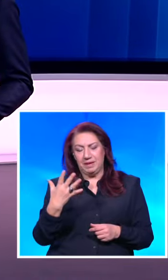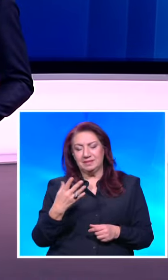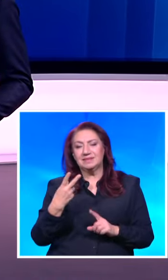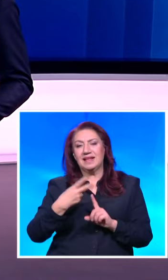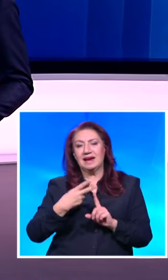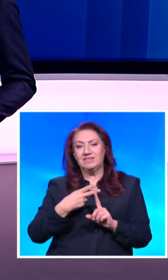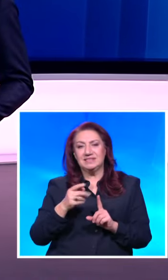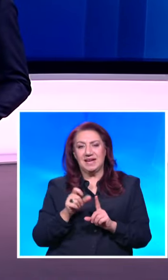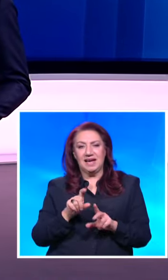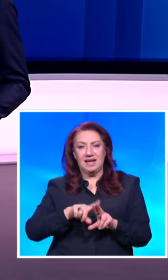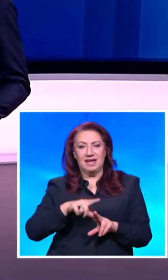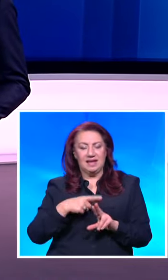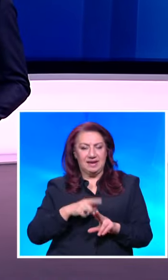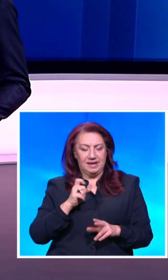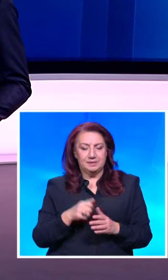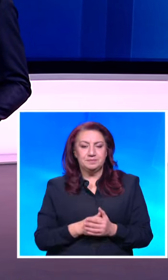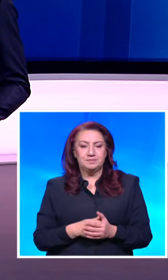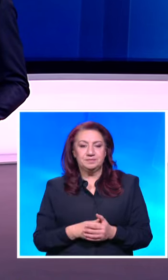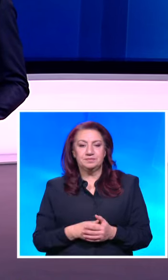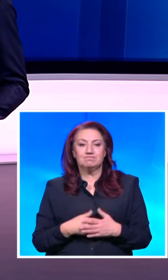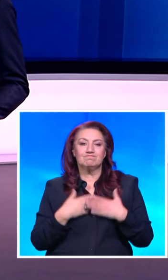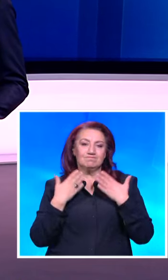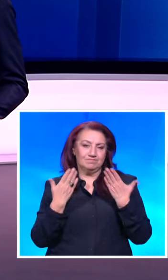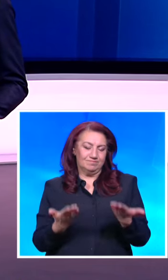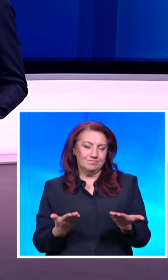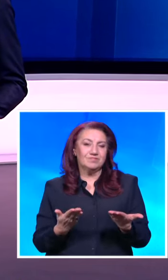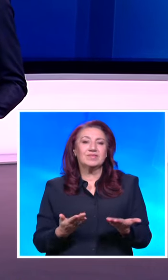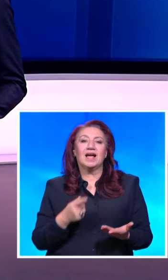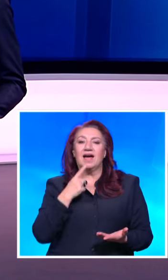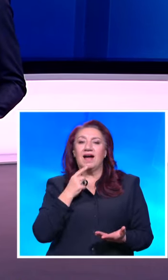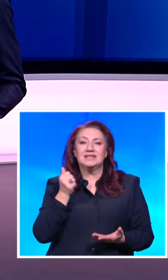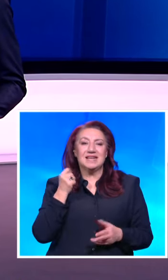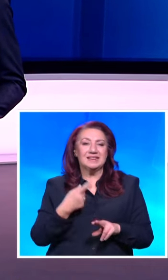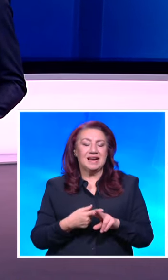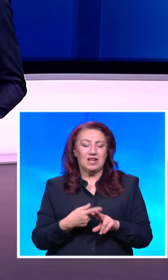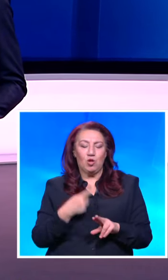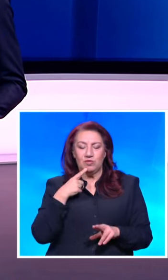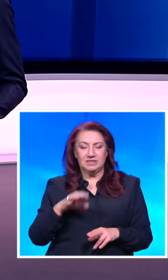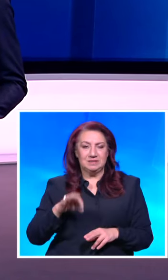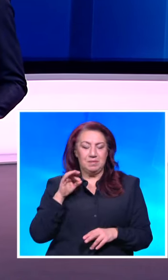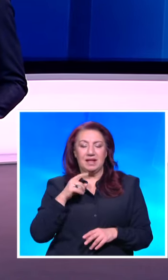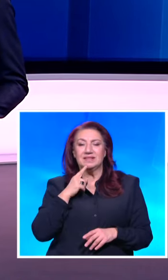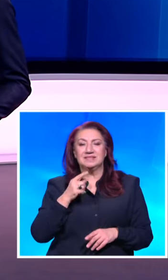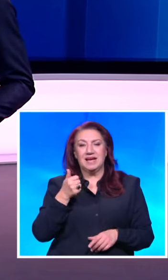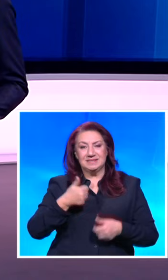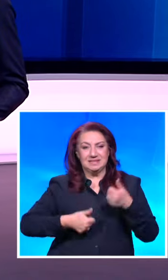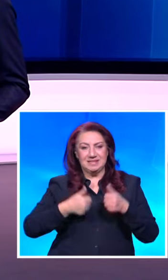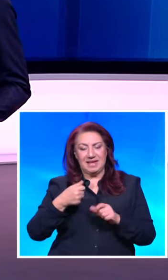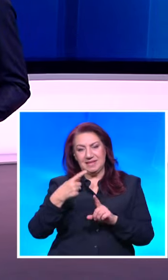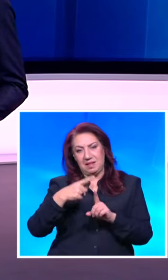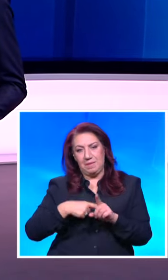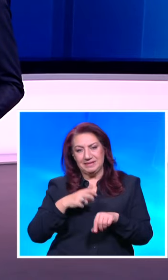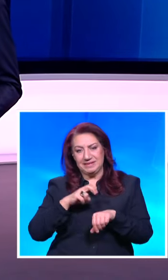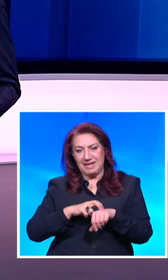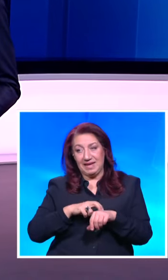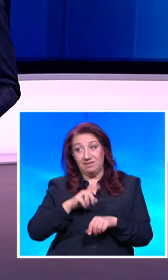Признание за Александър Николов. Волейболистът на Лубечи Витанова е определен за играч на месец декември в италианския елит. 15 състезатели